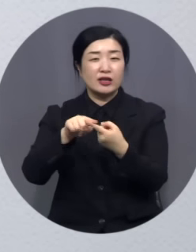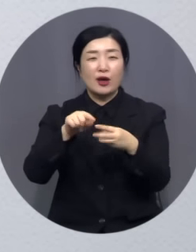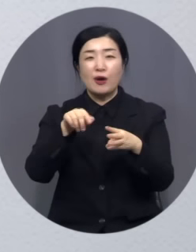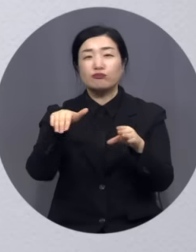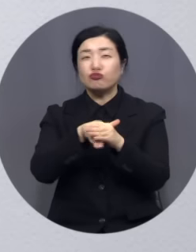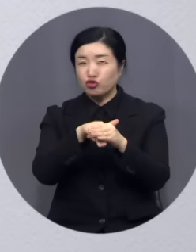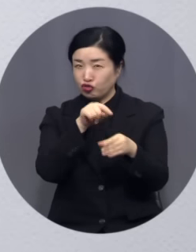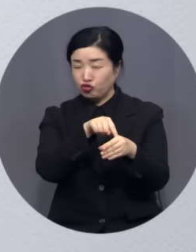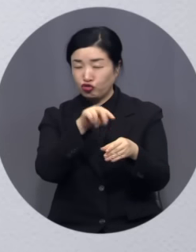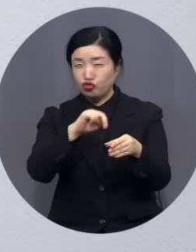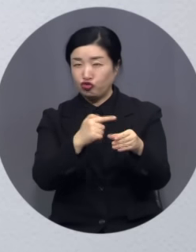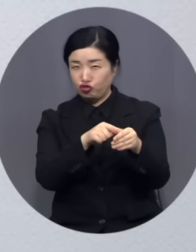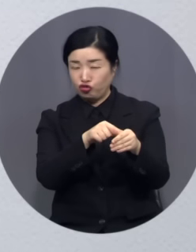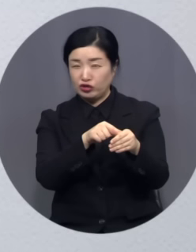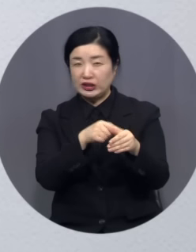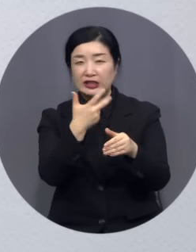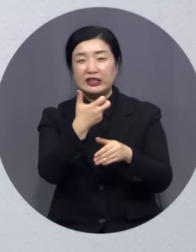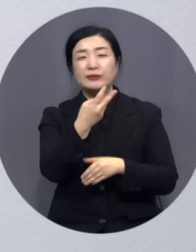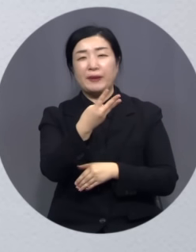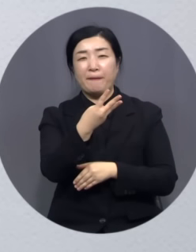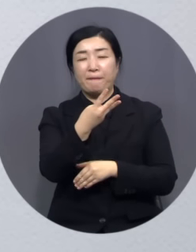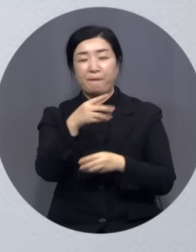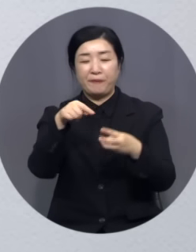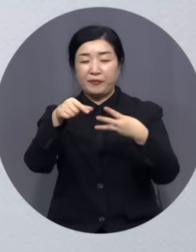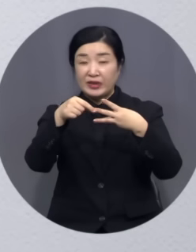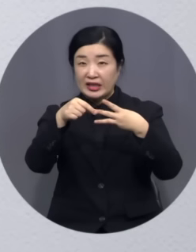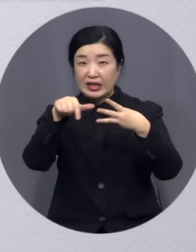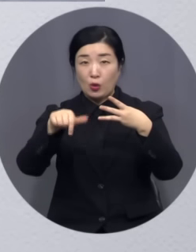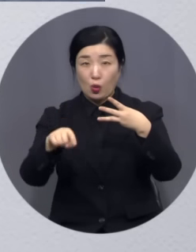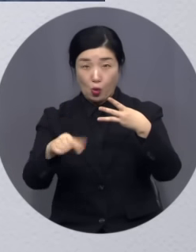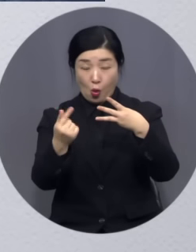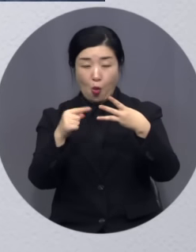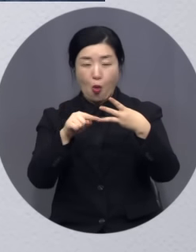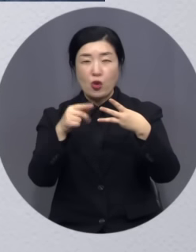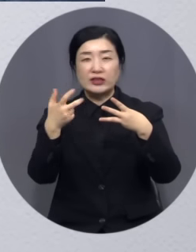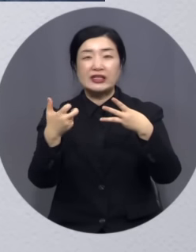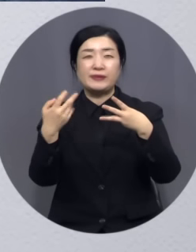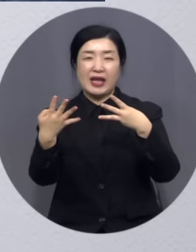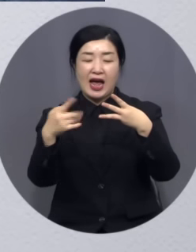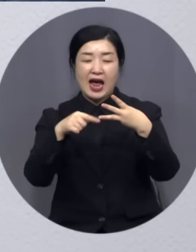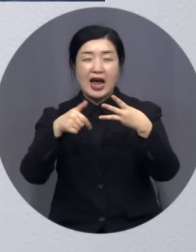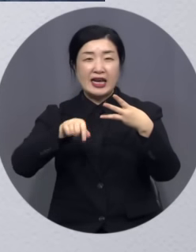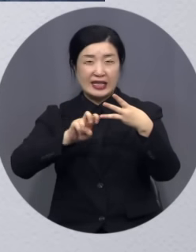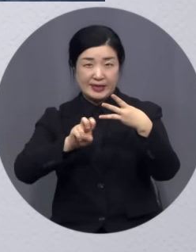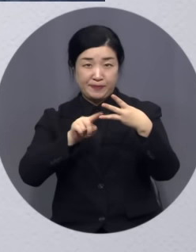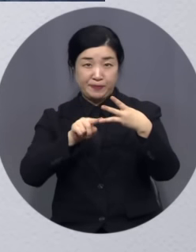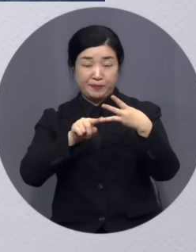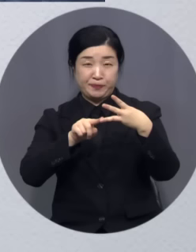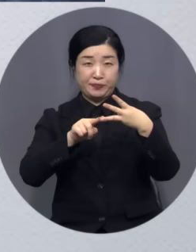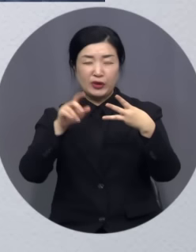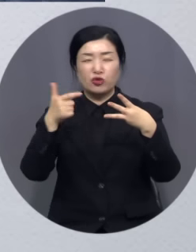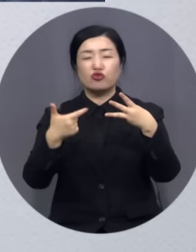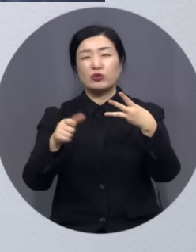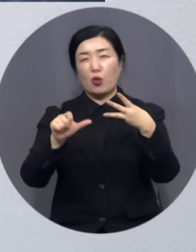후보는 73% 고광철 후보는 74% 후보는